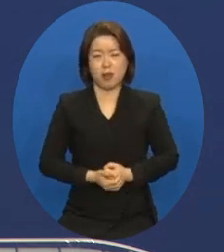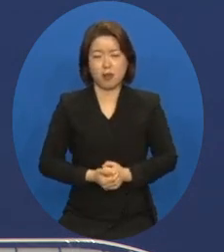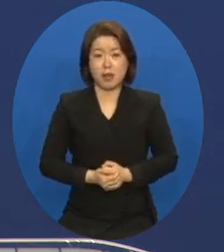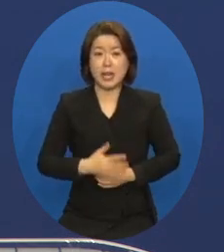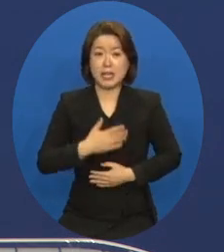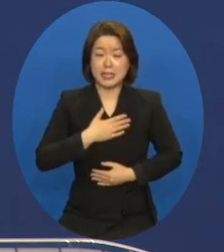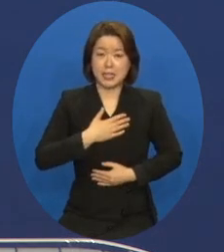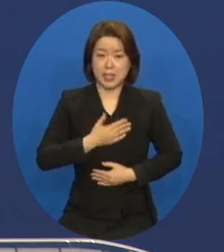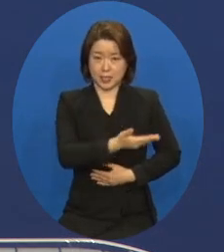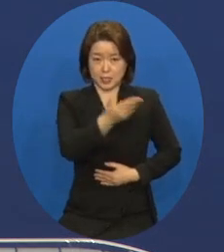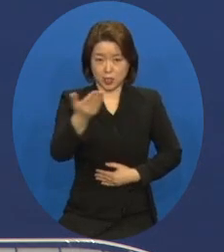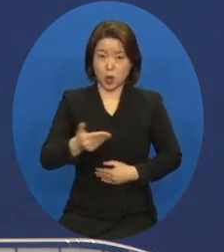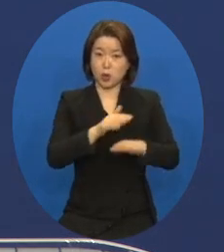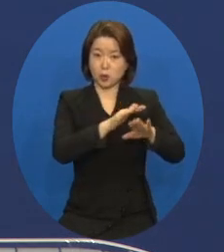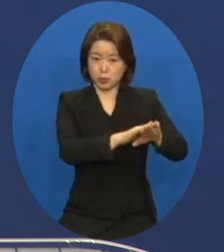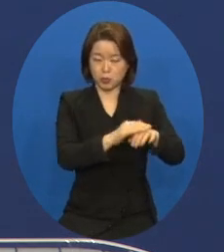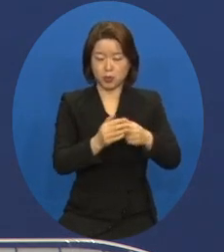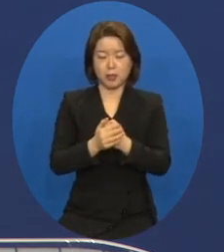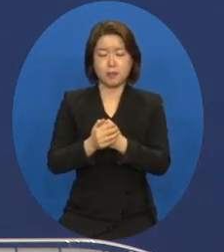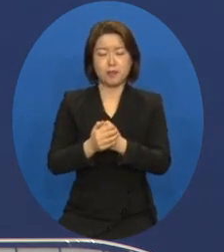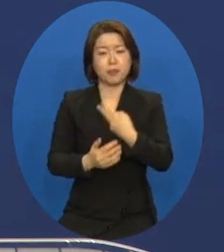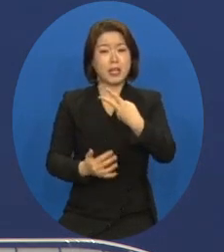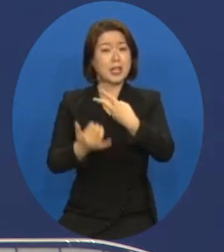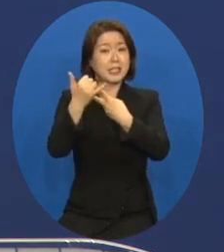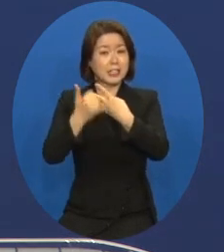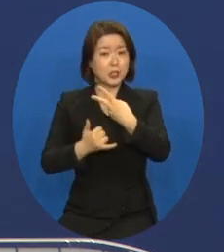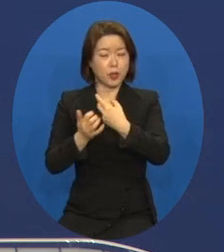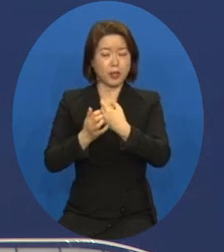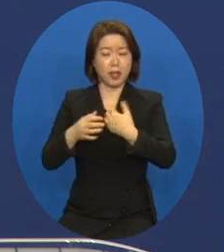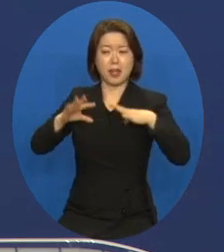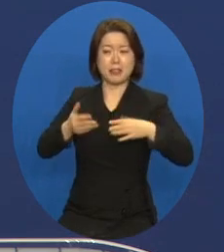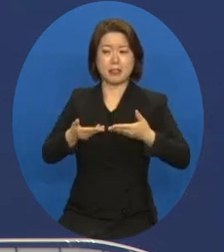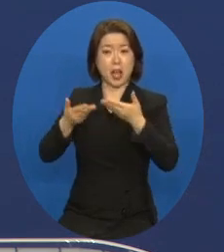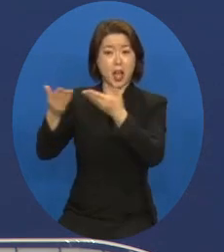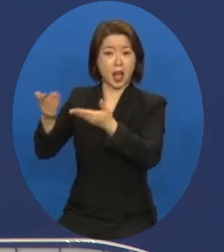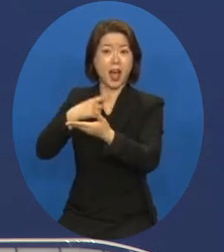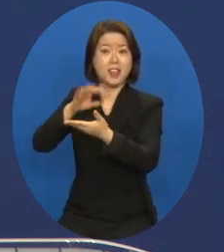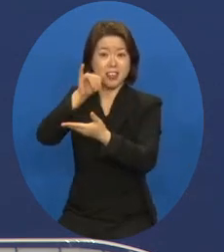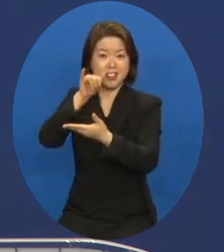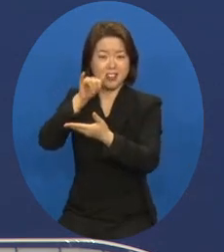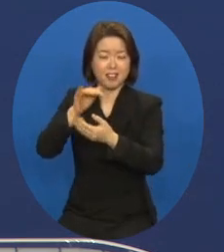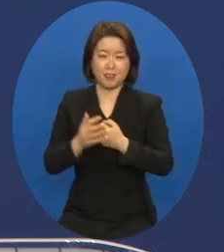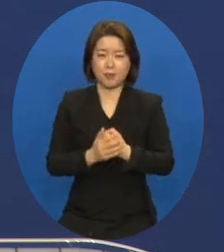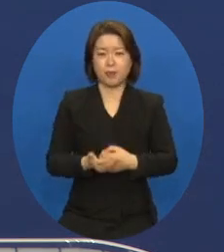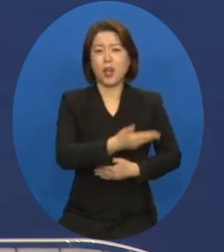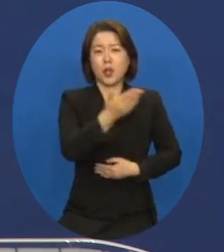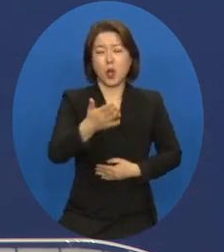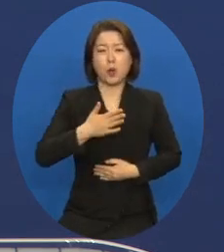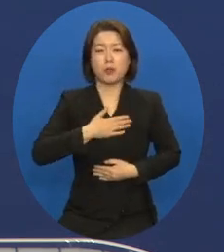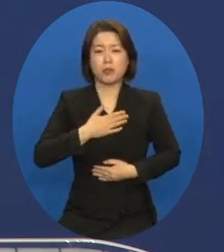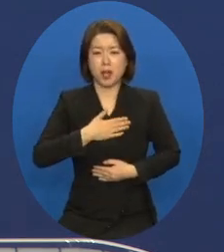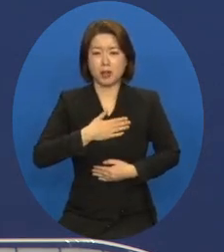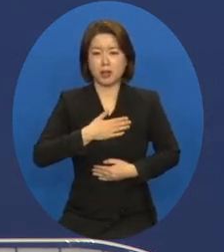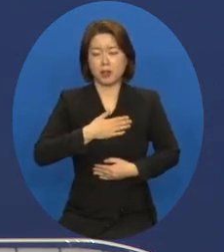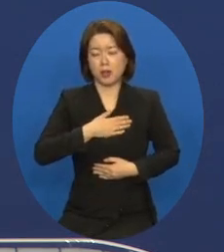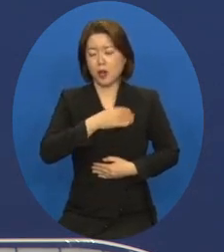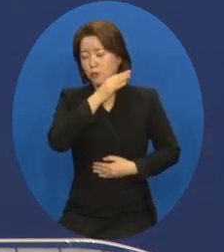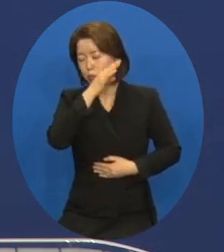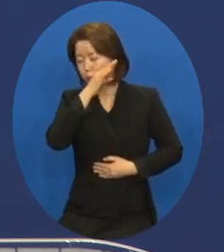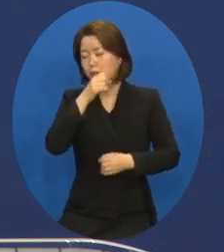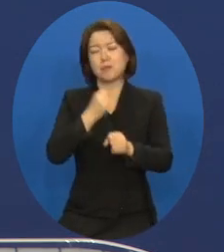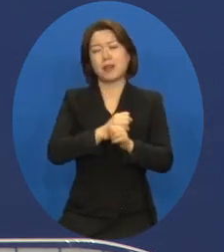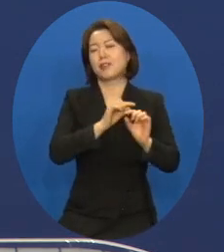내가 여러분을 두고 디도 에게 자랑한 일이 있었는데 여러분의 나를 부끄럽게 하지